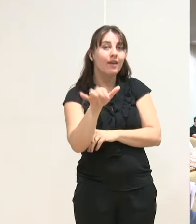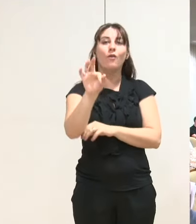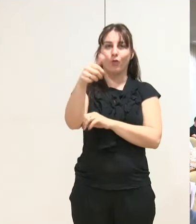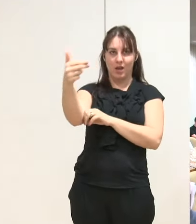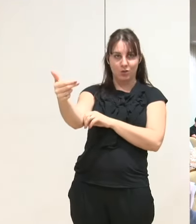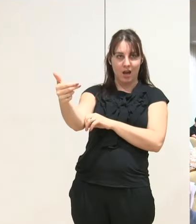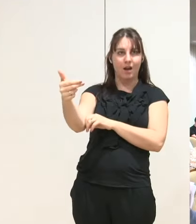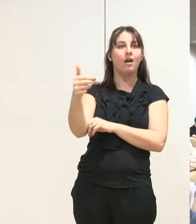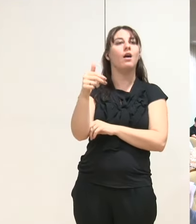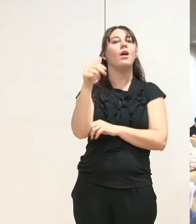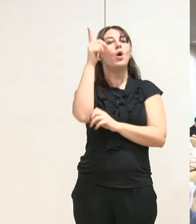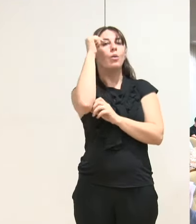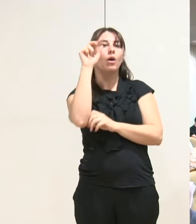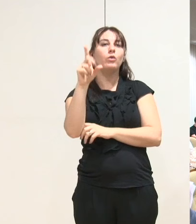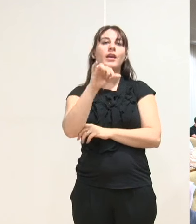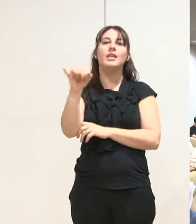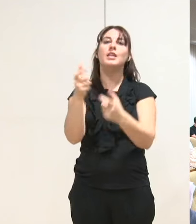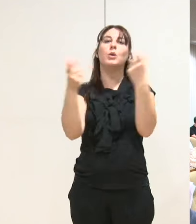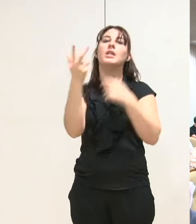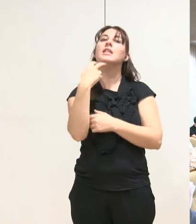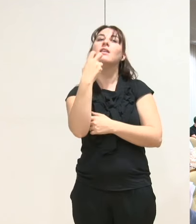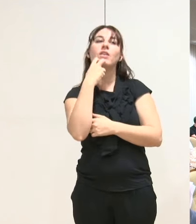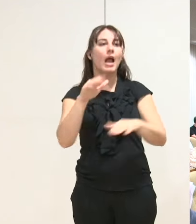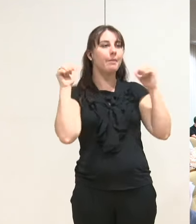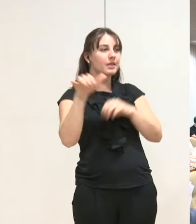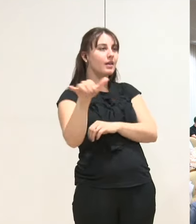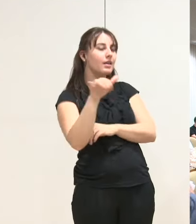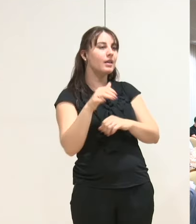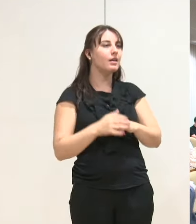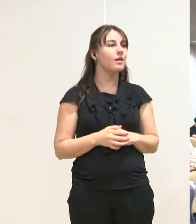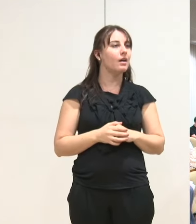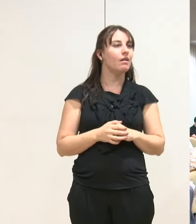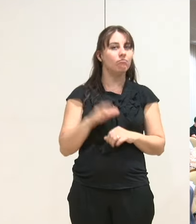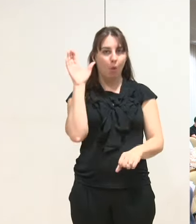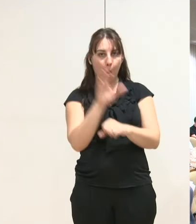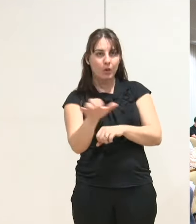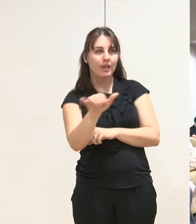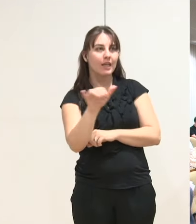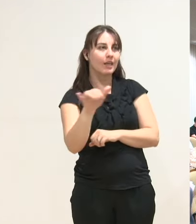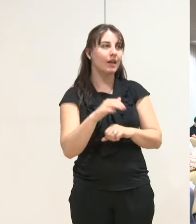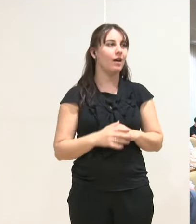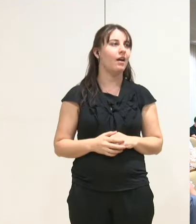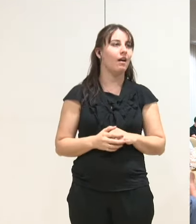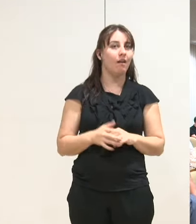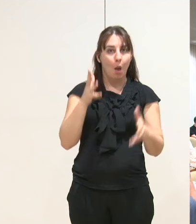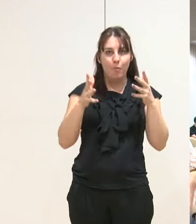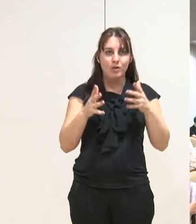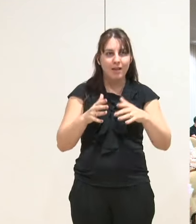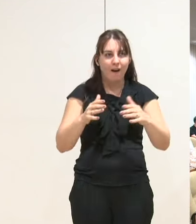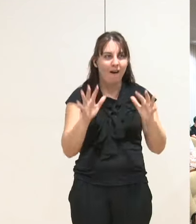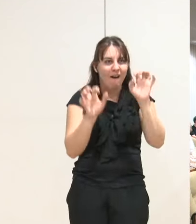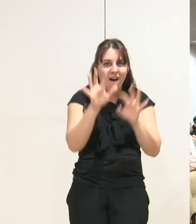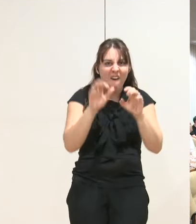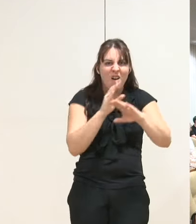national républicain udi société civile qui s'abstient qui est contre peut-être que je vais faire durer pour qu'on passe les